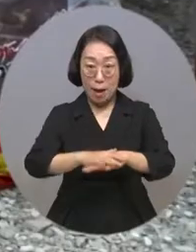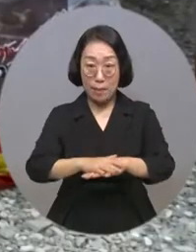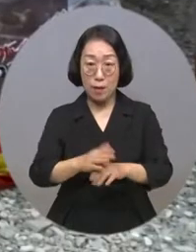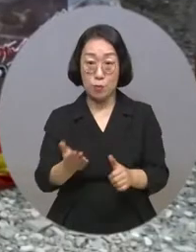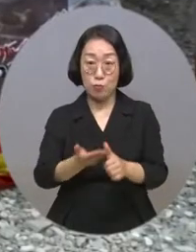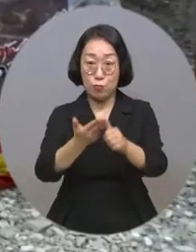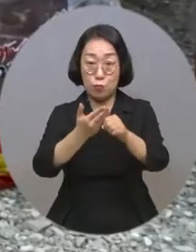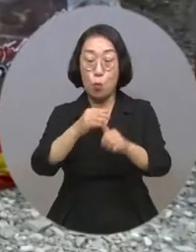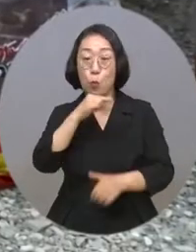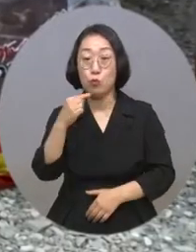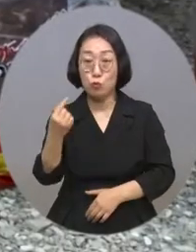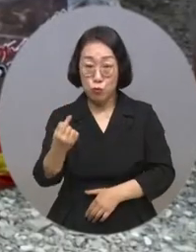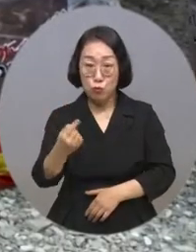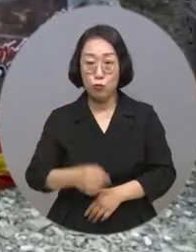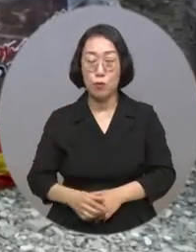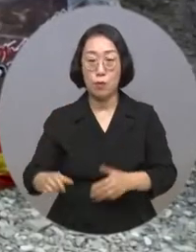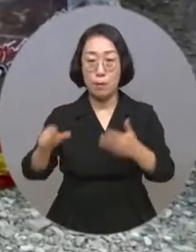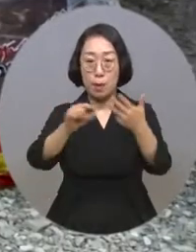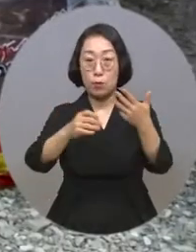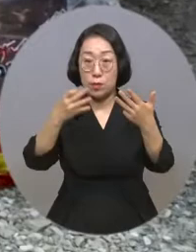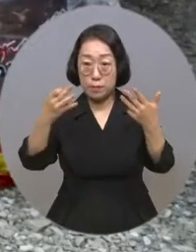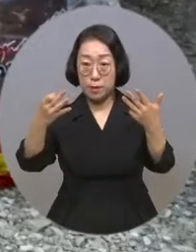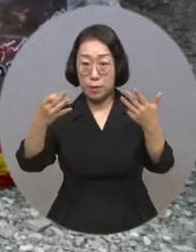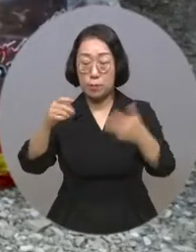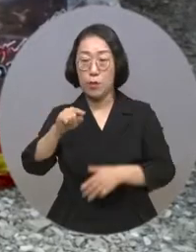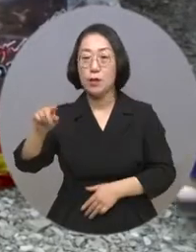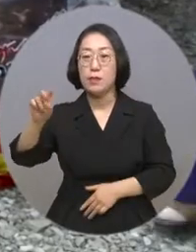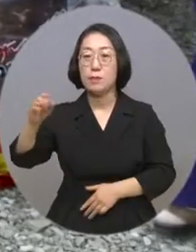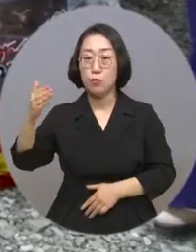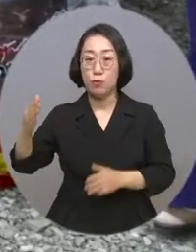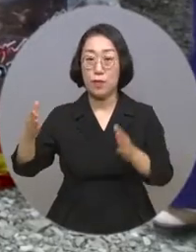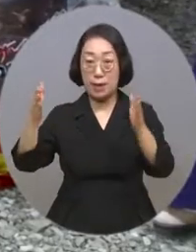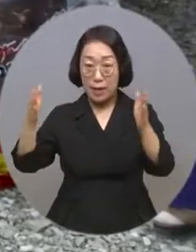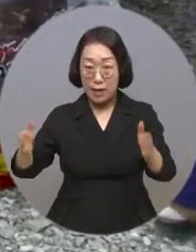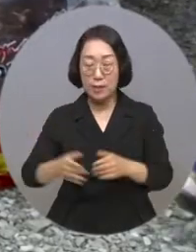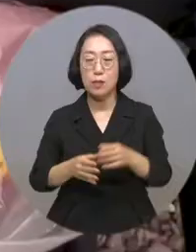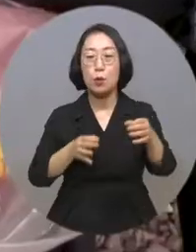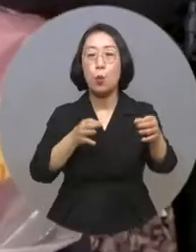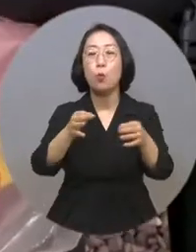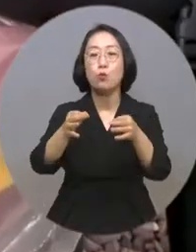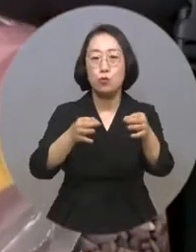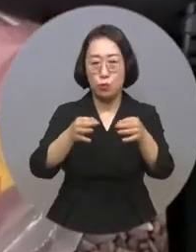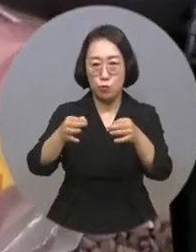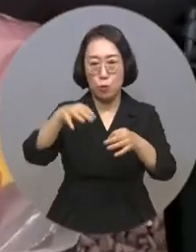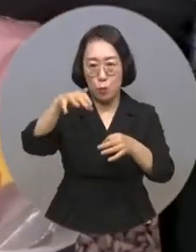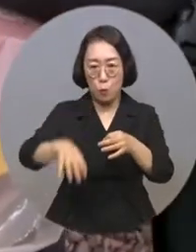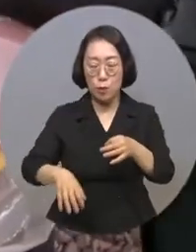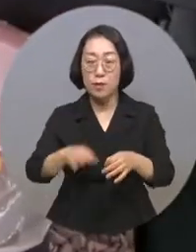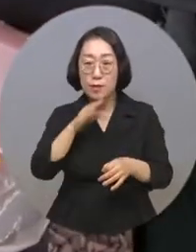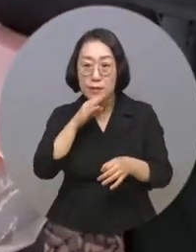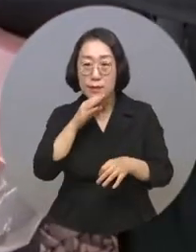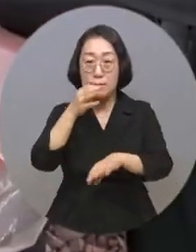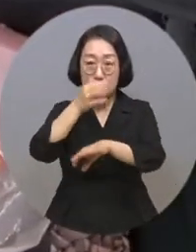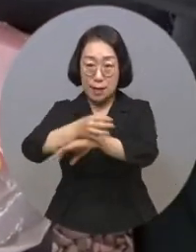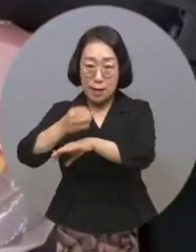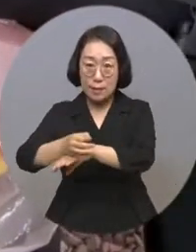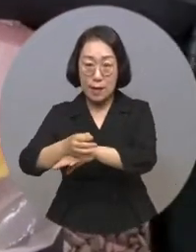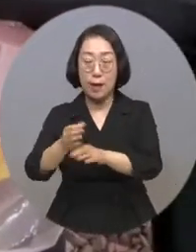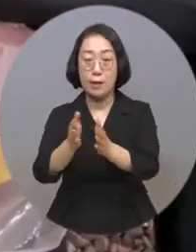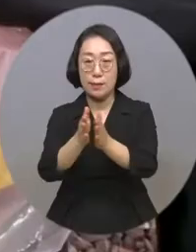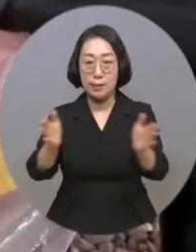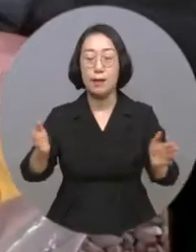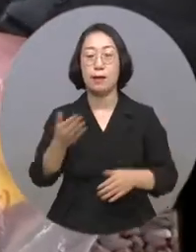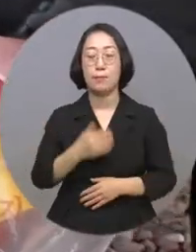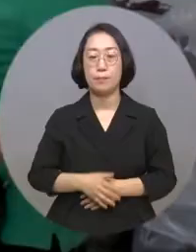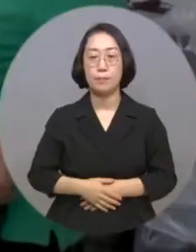이달 14일부터 29일까지 진안고원 고추시장에서 직거래 형태로 소비자들에게 판매가 되고